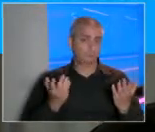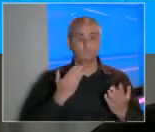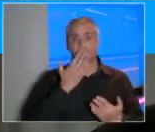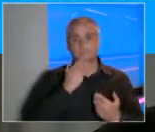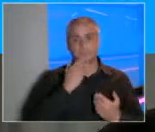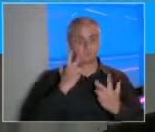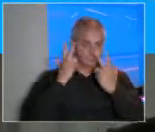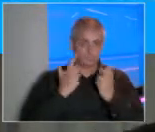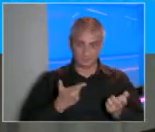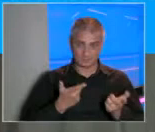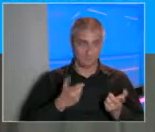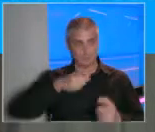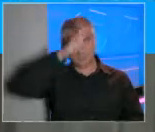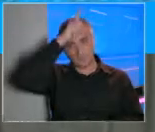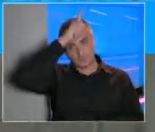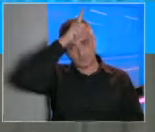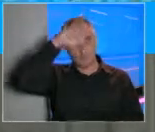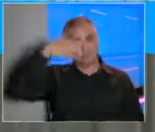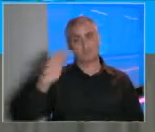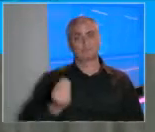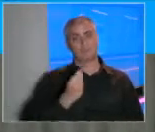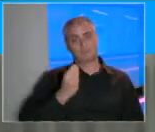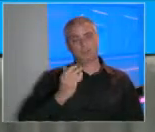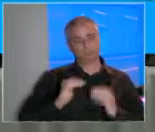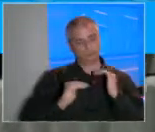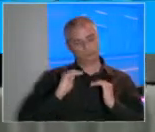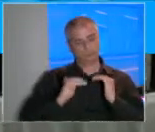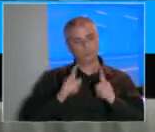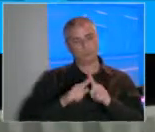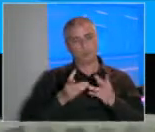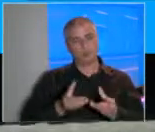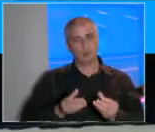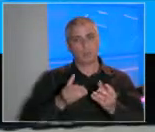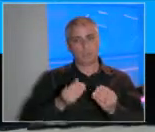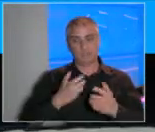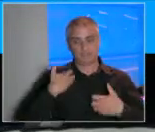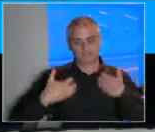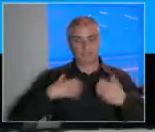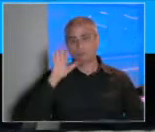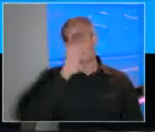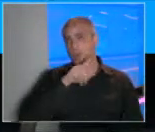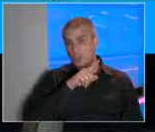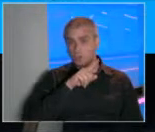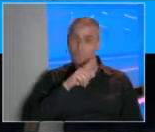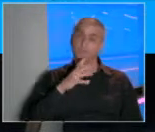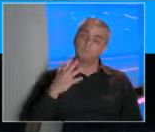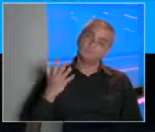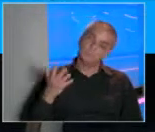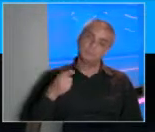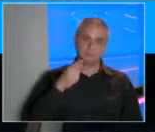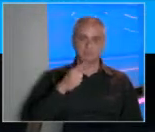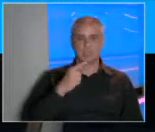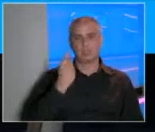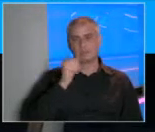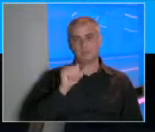שישראל מצפה שגרמניה תהיה איזשהו גורם שיעזן, שירקח את הזעם האירופי, אז זה